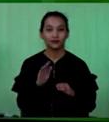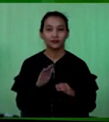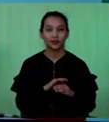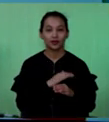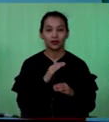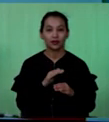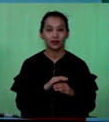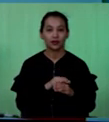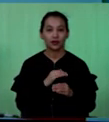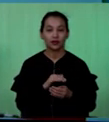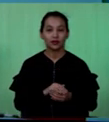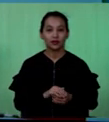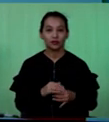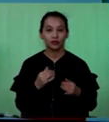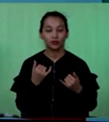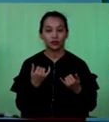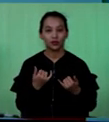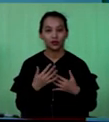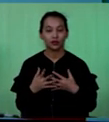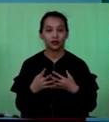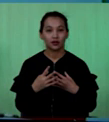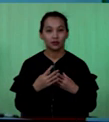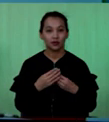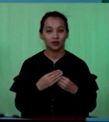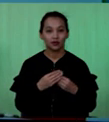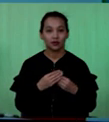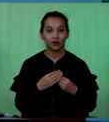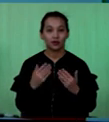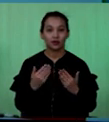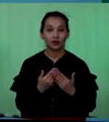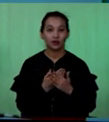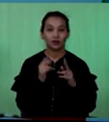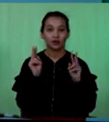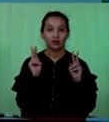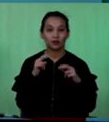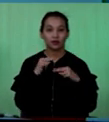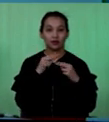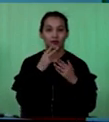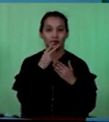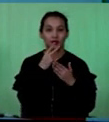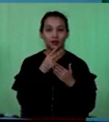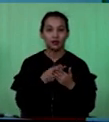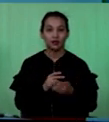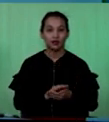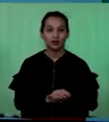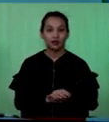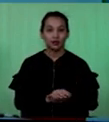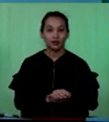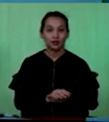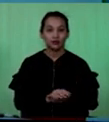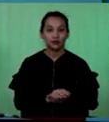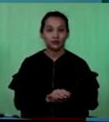Barakalla. Unday bo'lsa, bugungi sizlar bilan o'rganadigan yangi mavzuyimizga diqqat qilsangiz. Bu